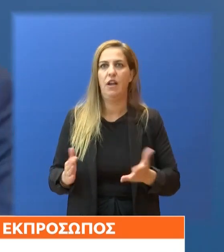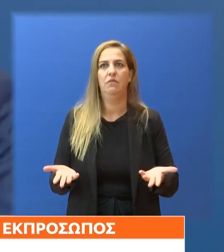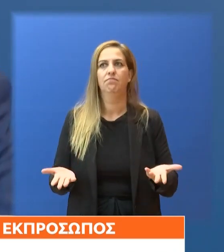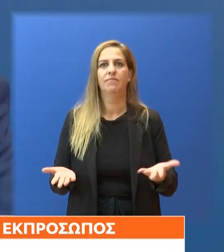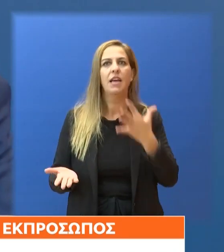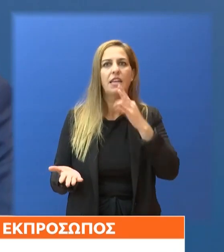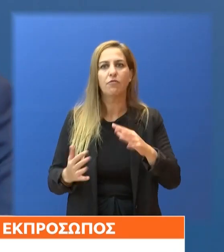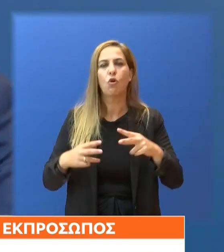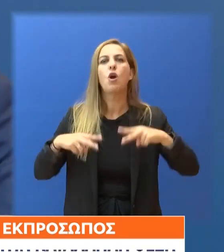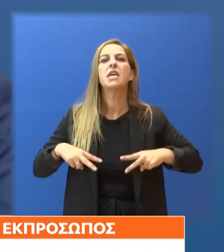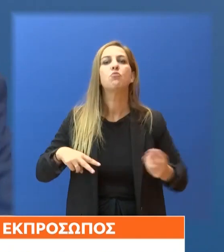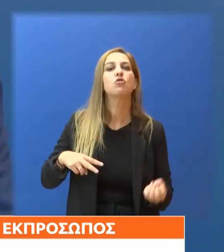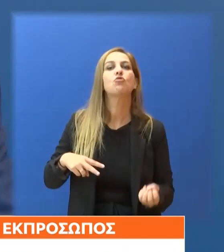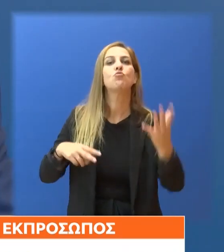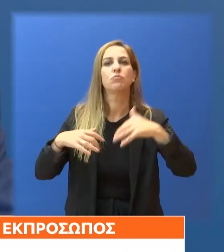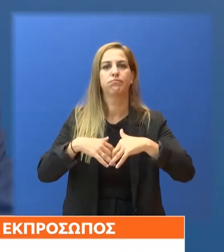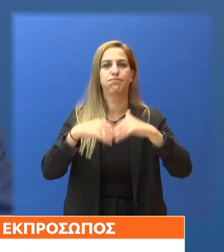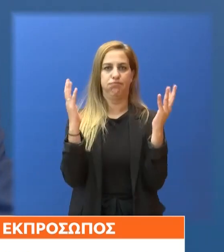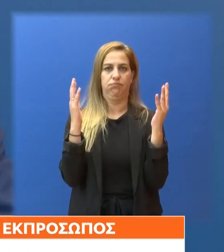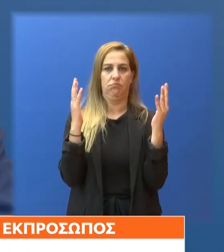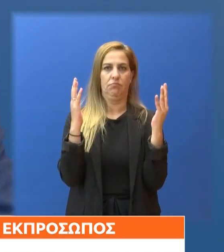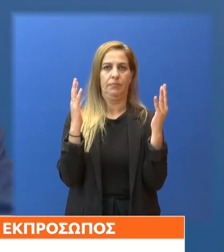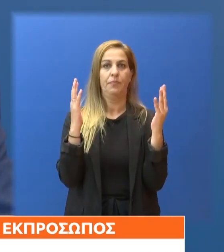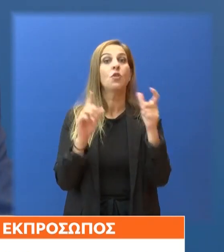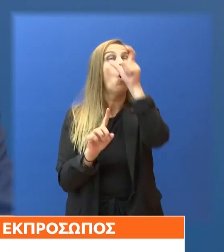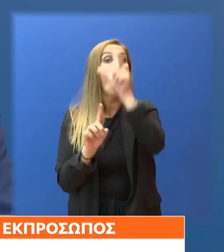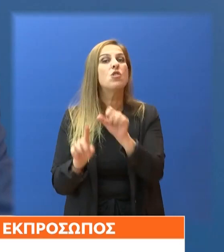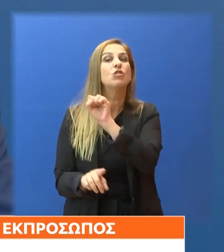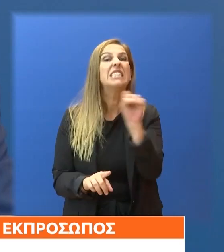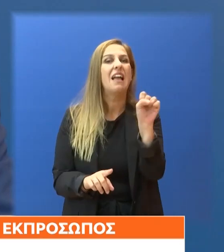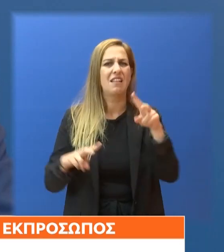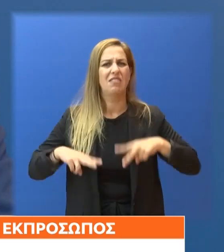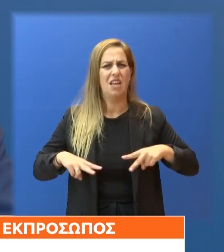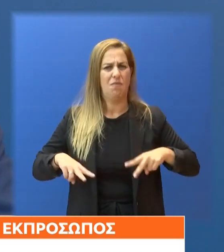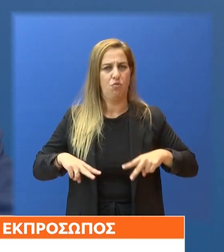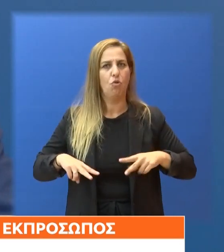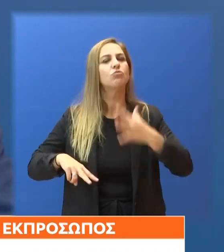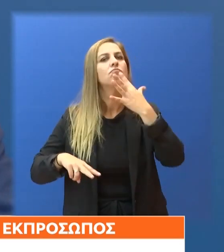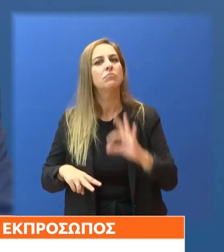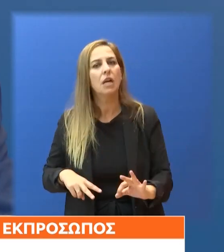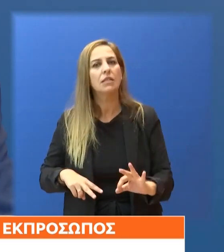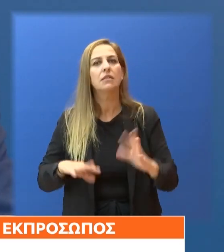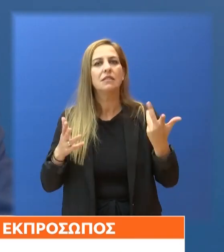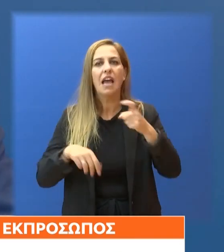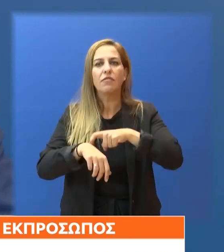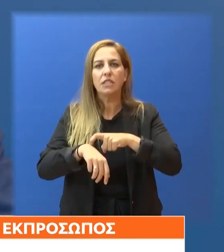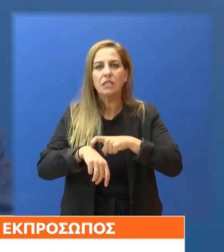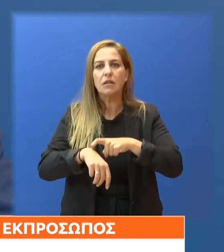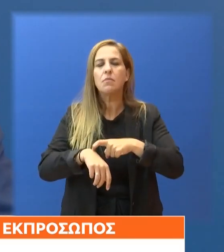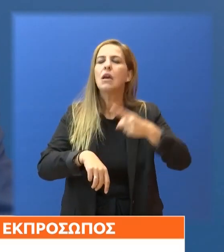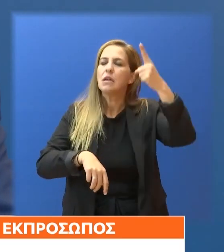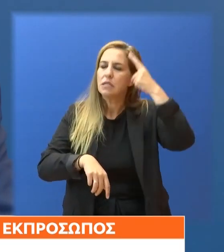απλά ένας άνθρωπος που μπορεί να χαρακτηριστεί ο κατάλληλος άνθρωπος στην κατάλληλη θέση. Είναι ίσως ο πιο ικανός Ευρωπαίος πολιτικός για